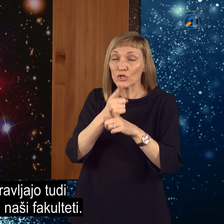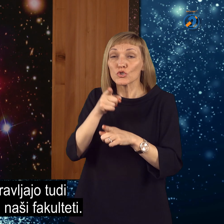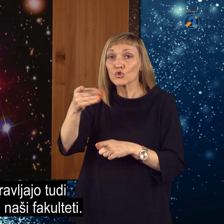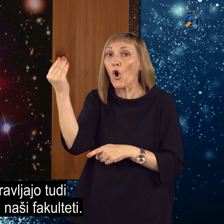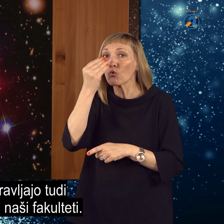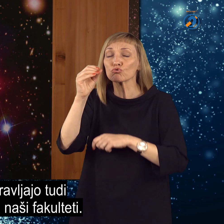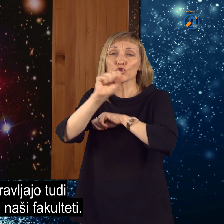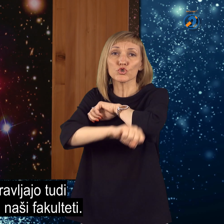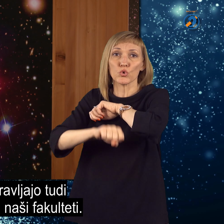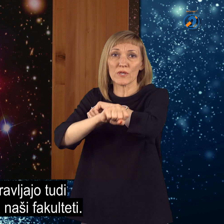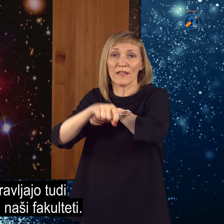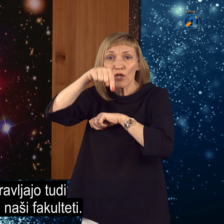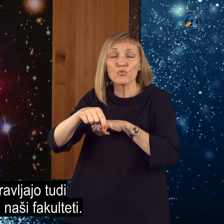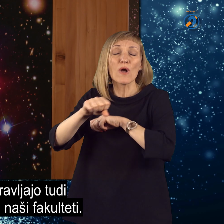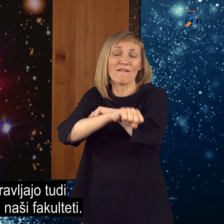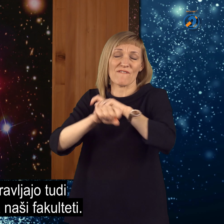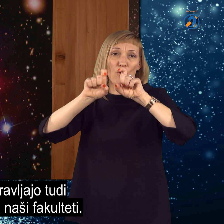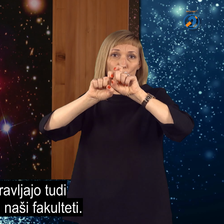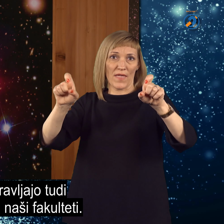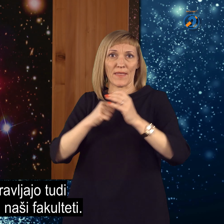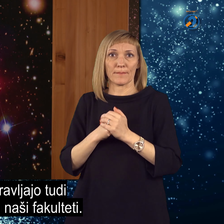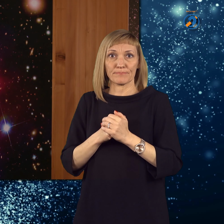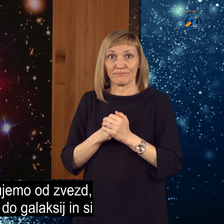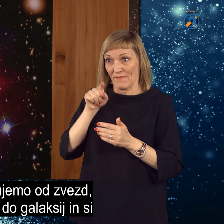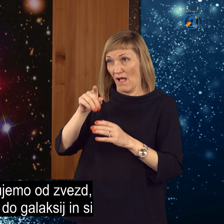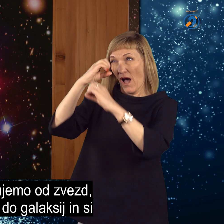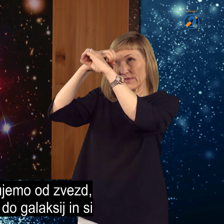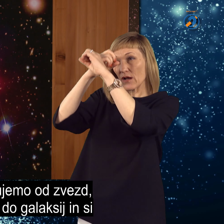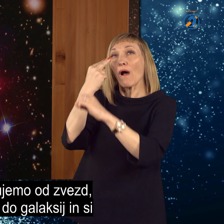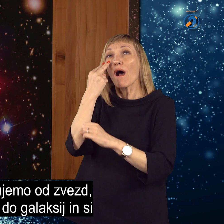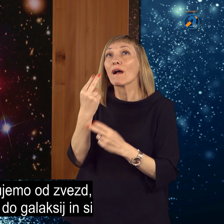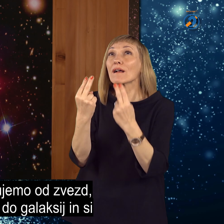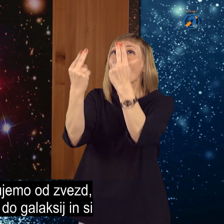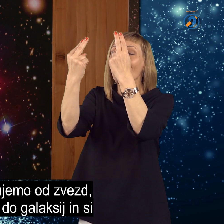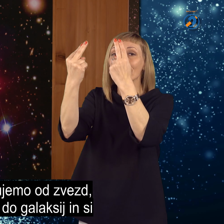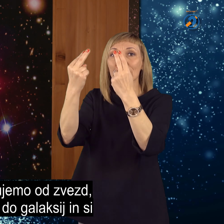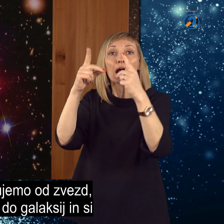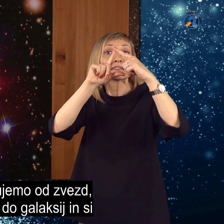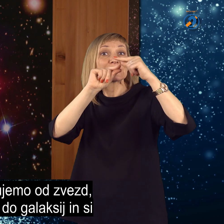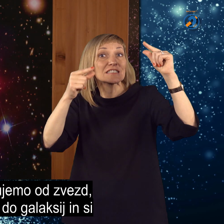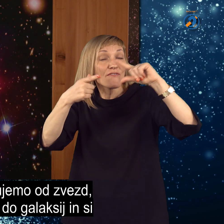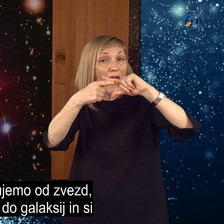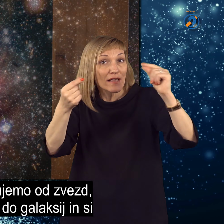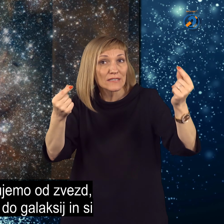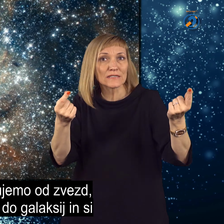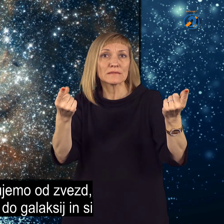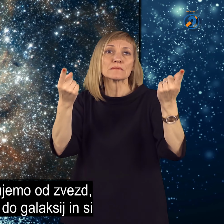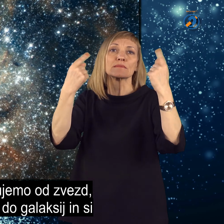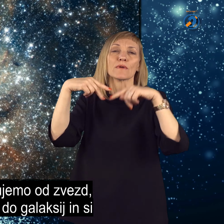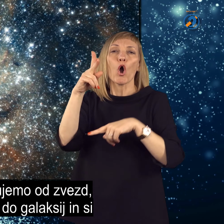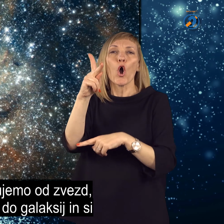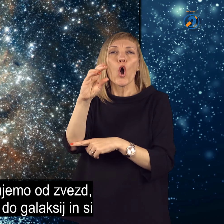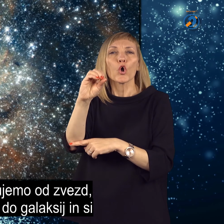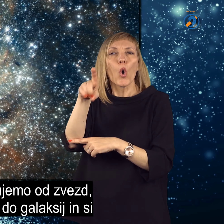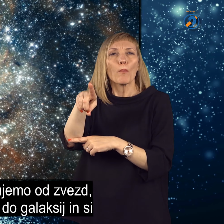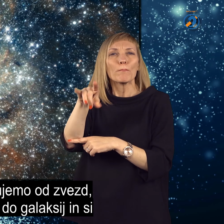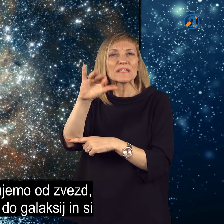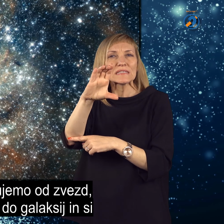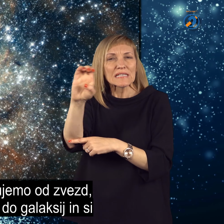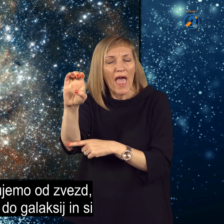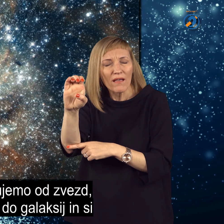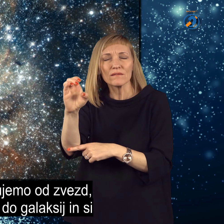upravljajo študentje na naši fakulteti. Z njim opazujemo od zvest do kopic zvest,